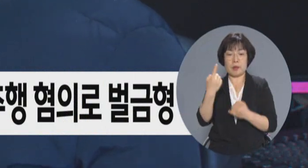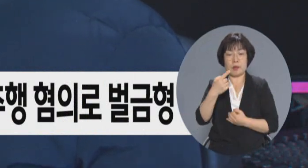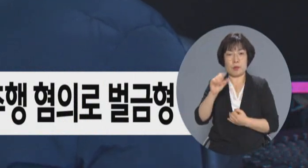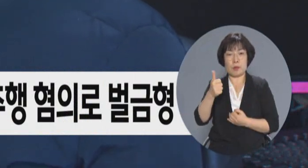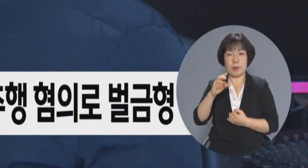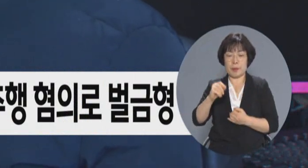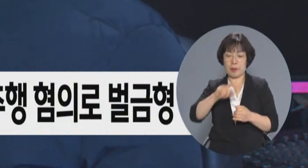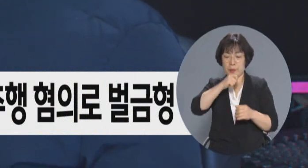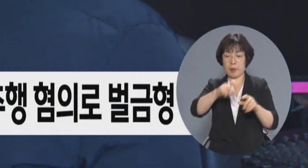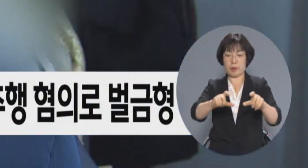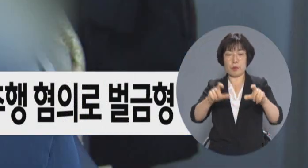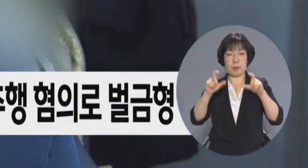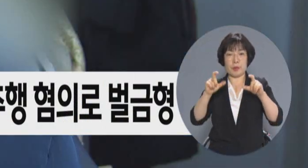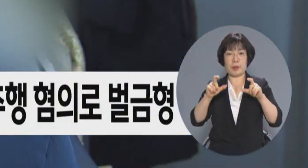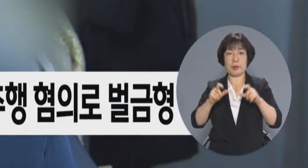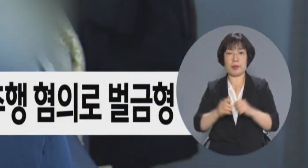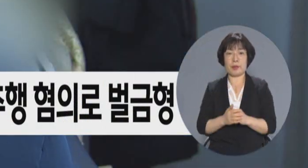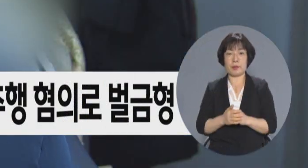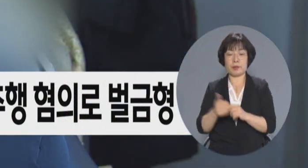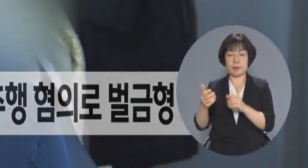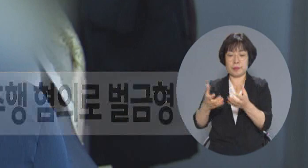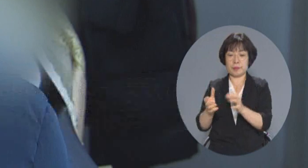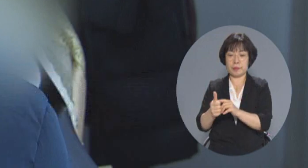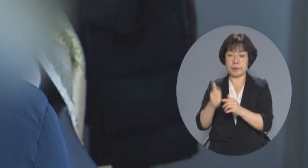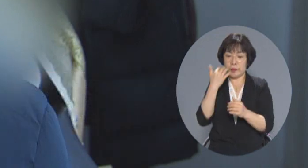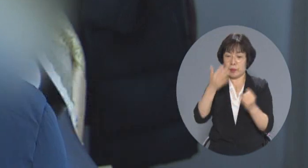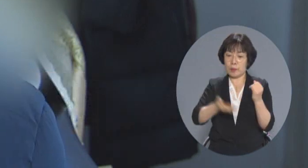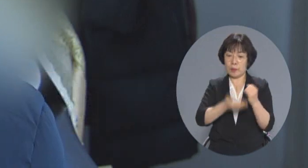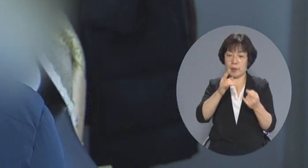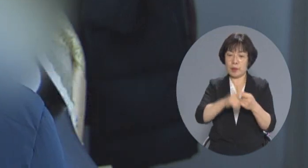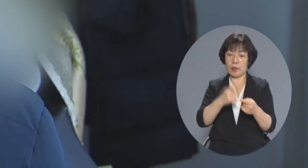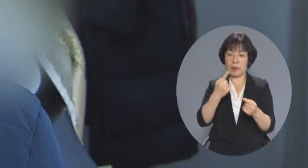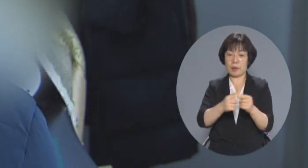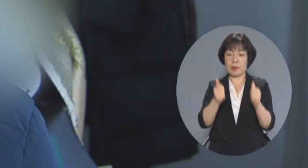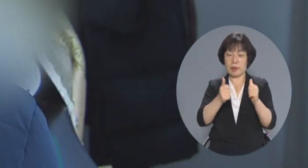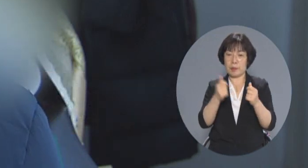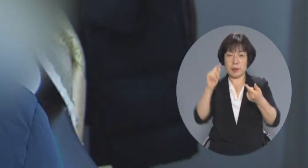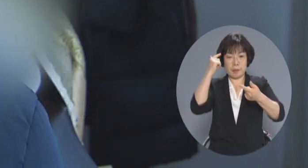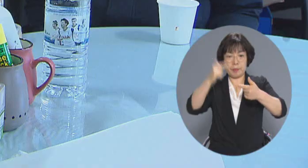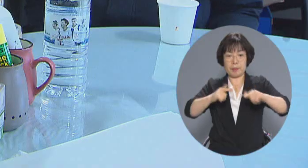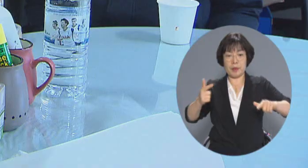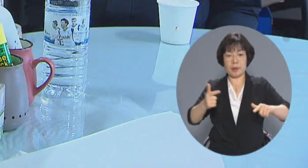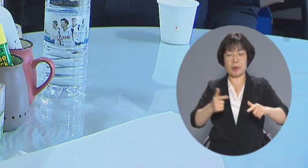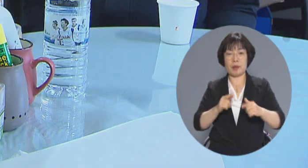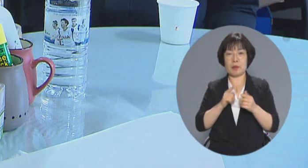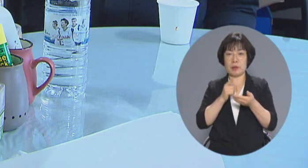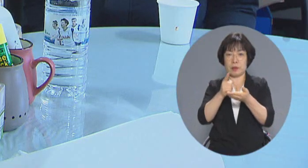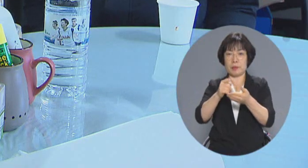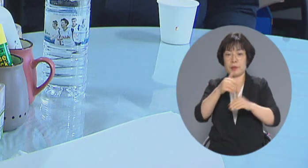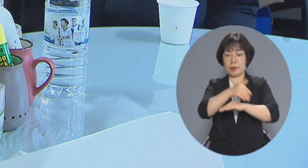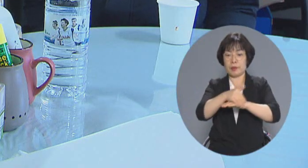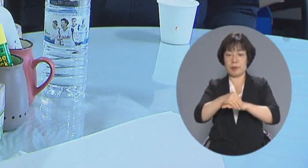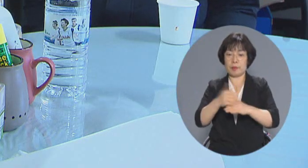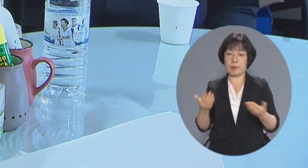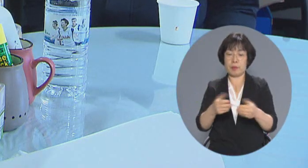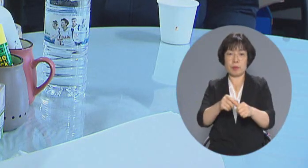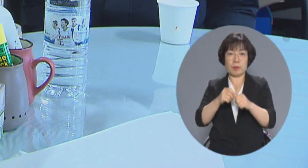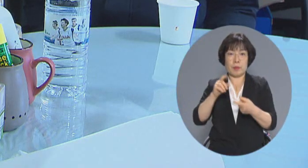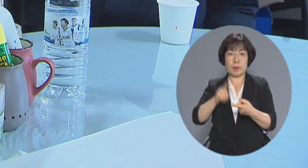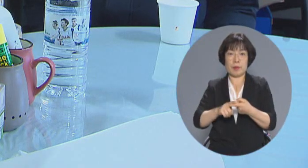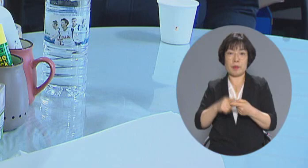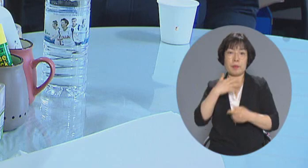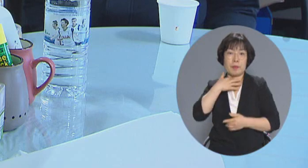원을 선고받았습니다. 황 씨는 성추행에 대한 1심 판결에 불복해 항소할 계획이며 채용 비리 의혹에 대해서는